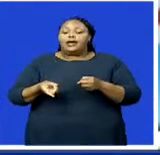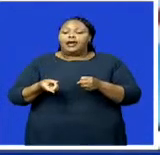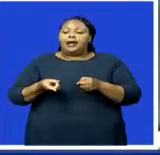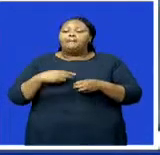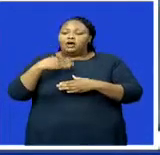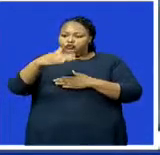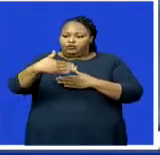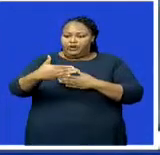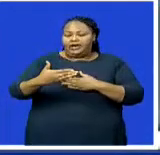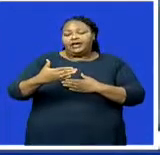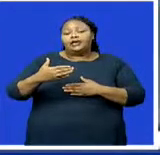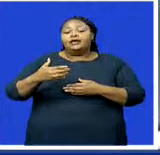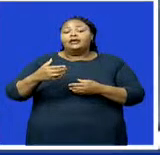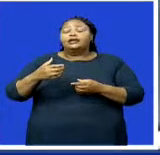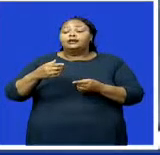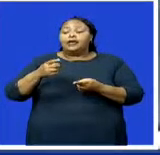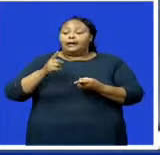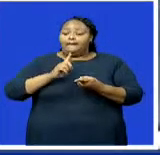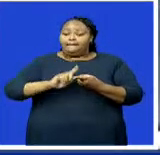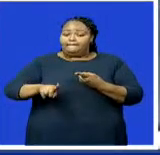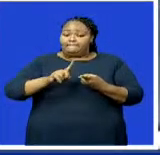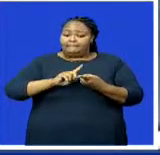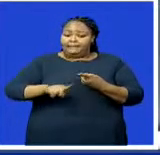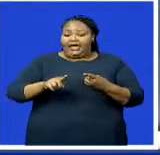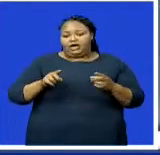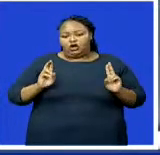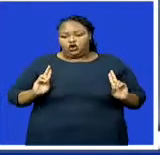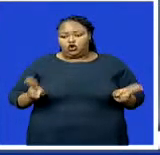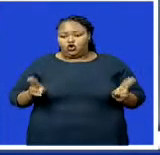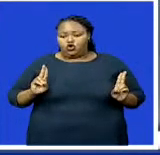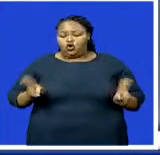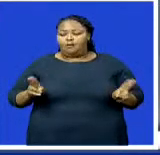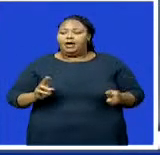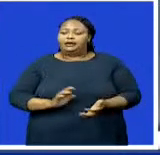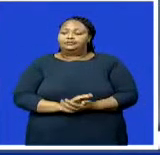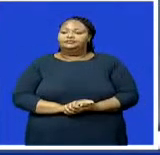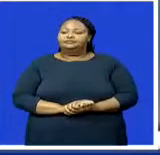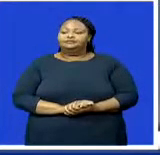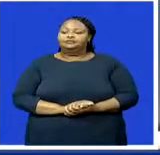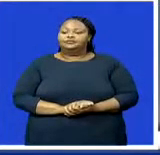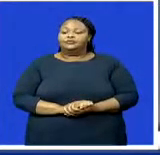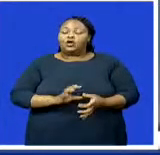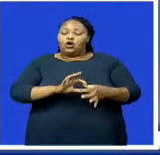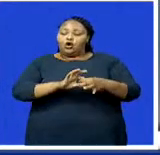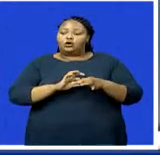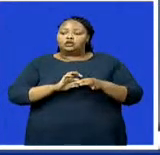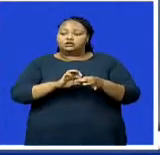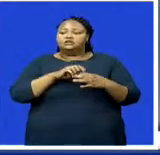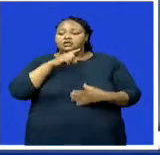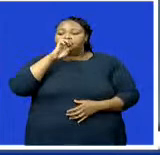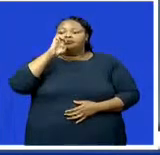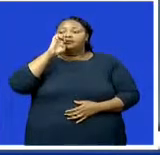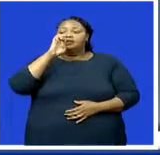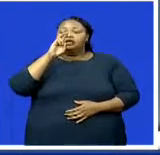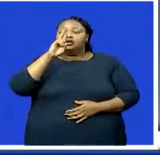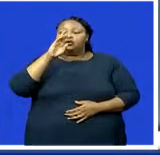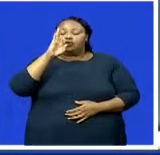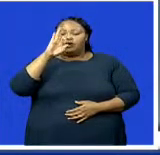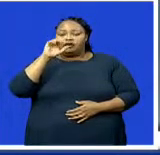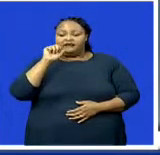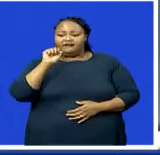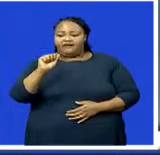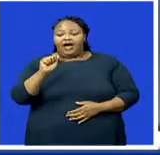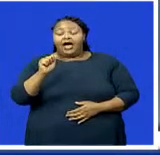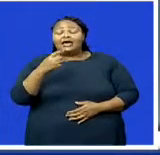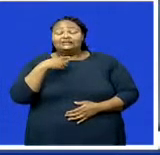yayo le yedayelekile. Inhlangano ledlalisa umdlalo webhola e-Europe iUEFA seyivetile ukuthi yona